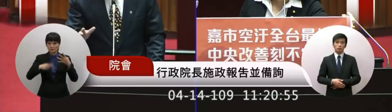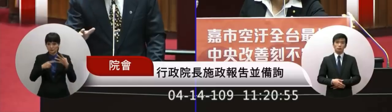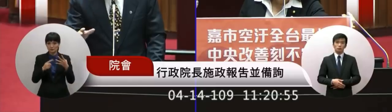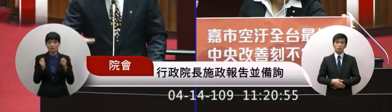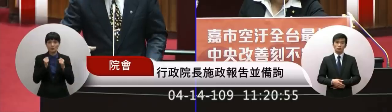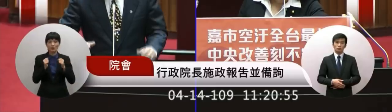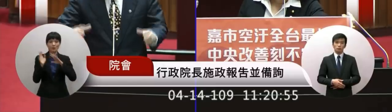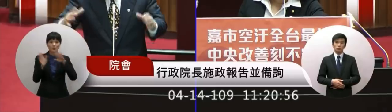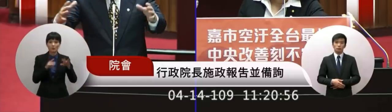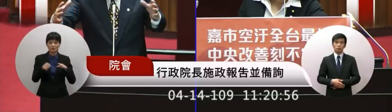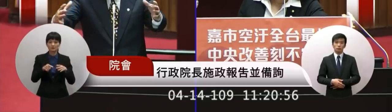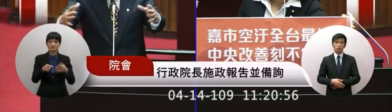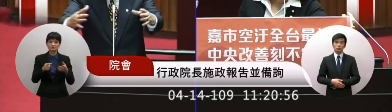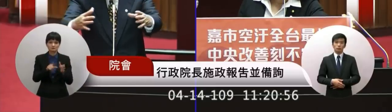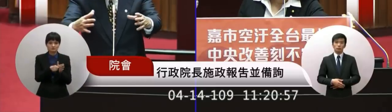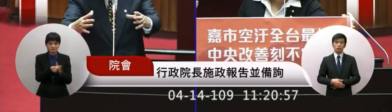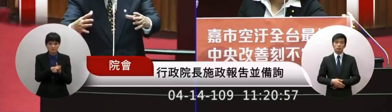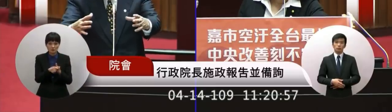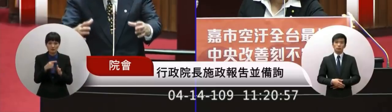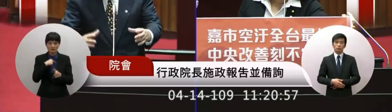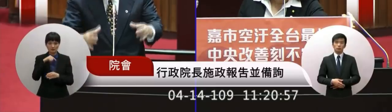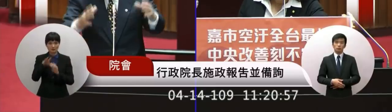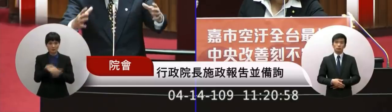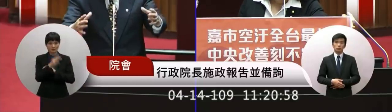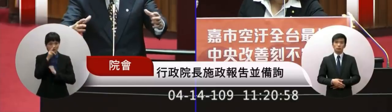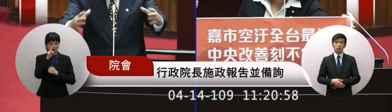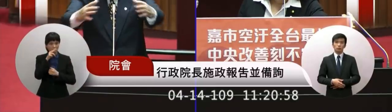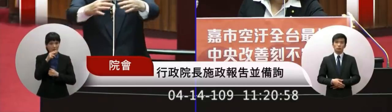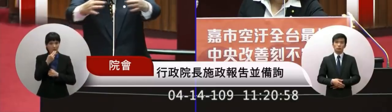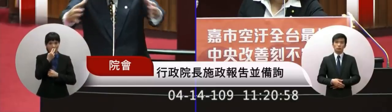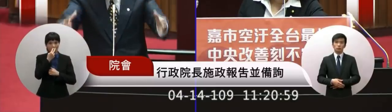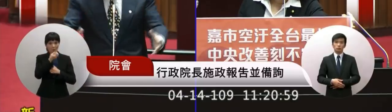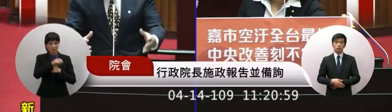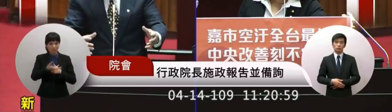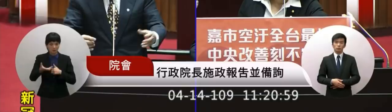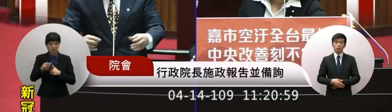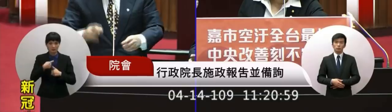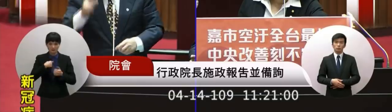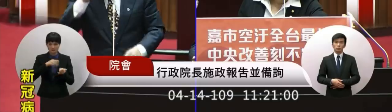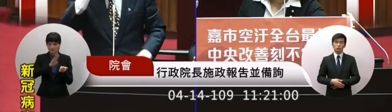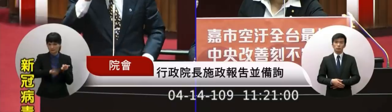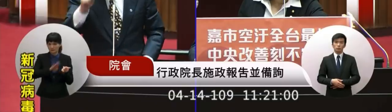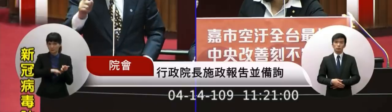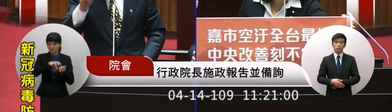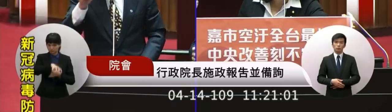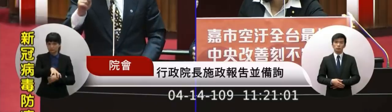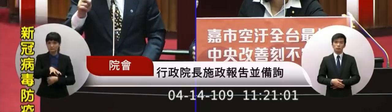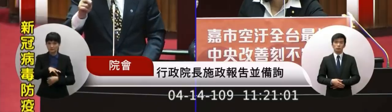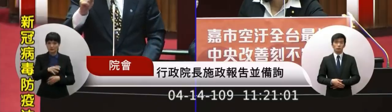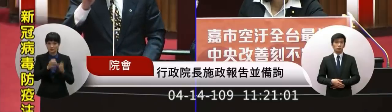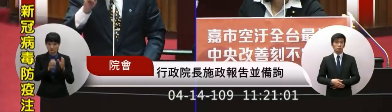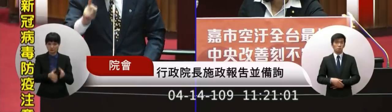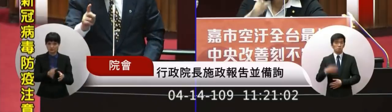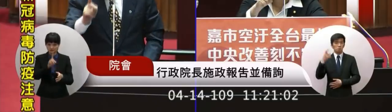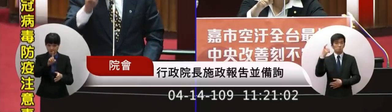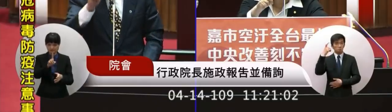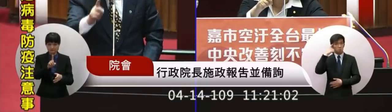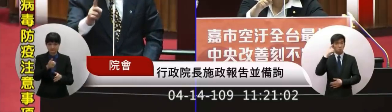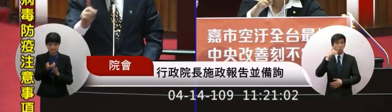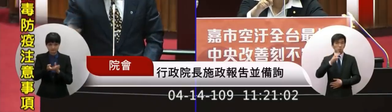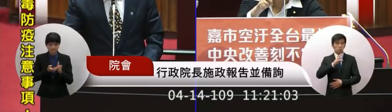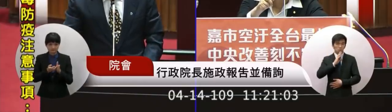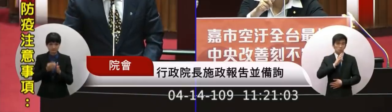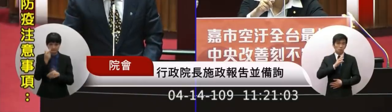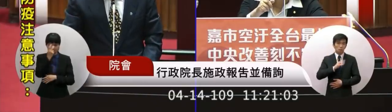這個時間我們就把地方集合起來比如南部我們就做個座空氣所以說市